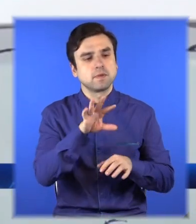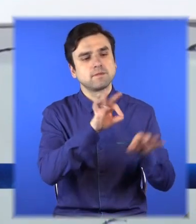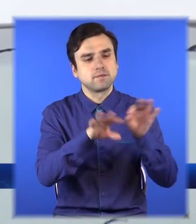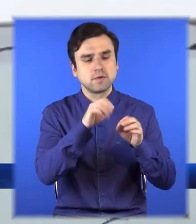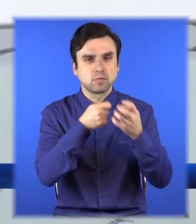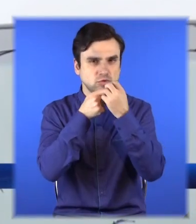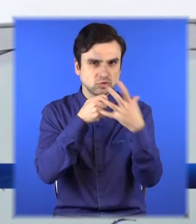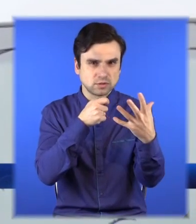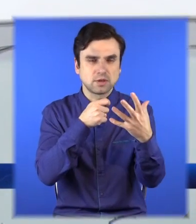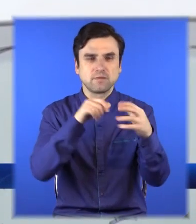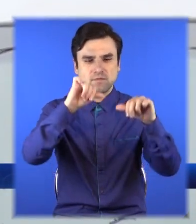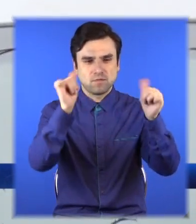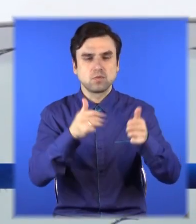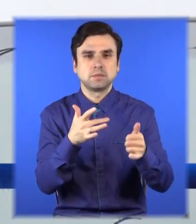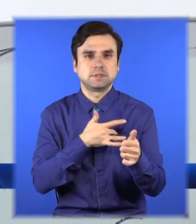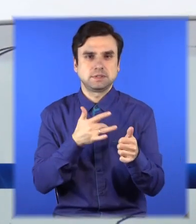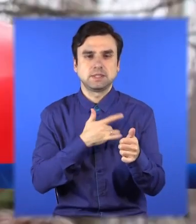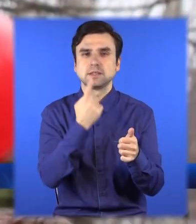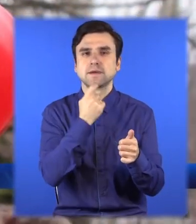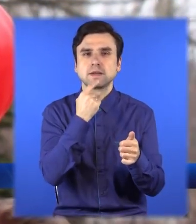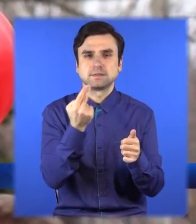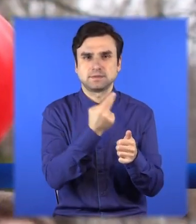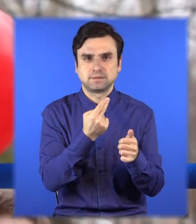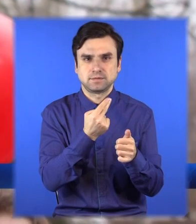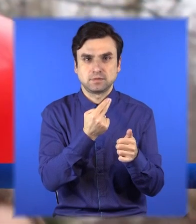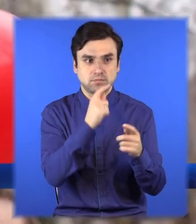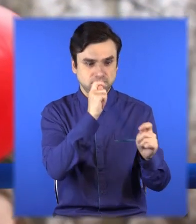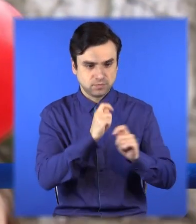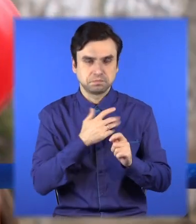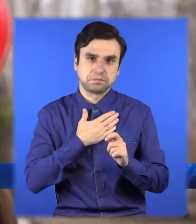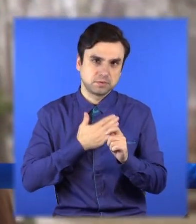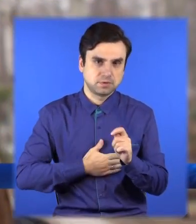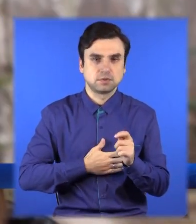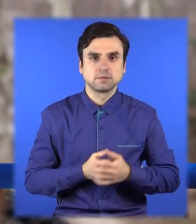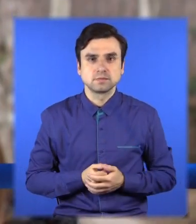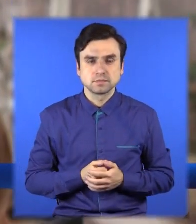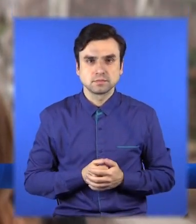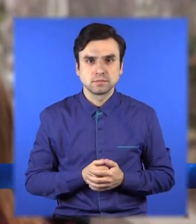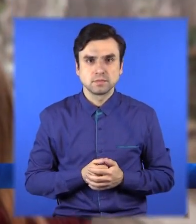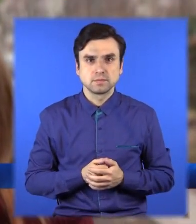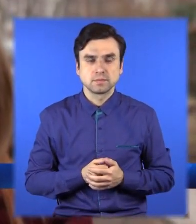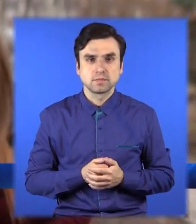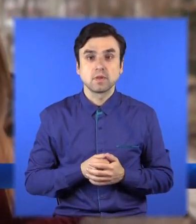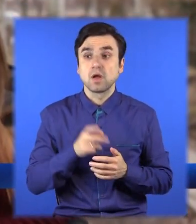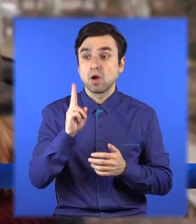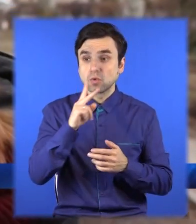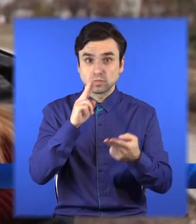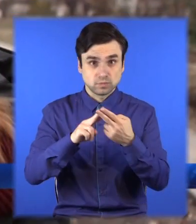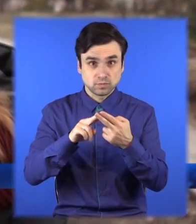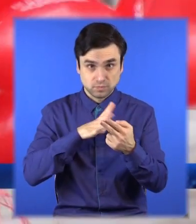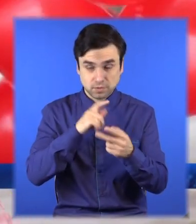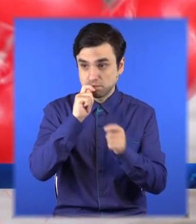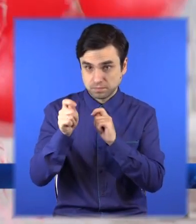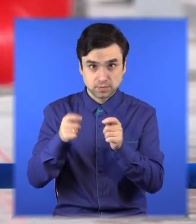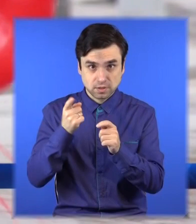у вигляді серця. Що може бути приємніше, аніж такий подарунок в День закоханих? Проте отримали його не тільки